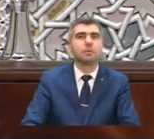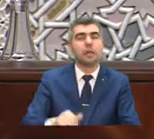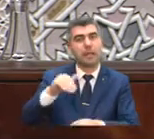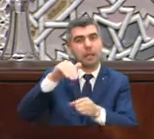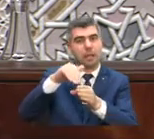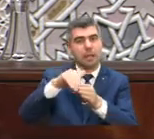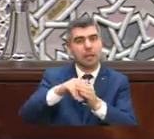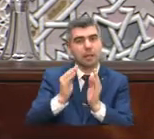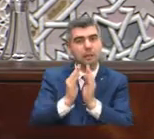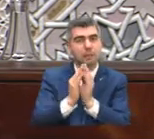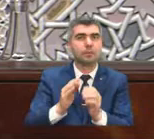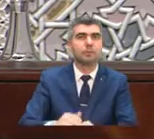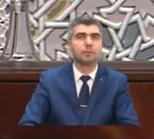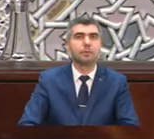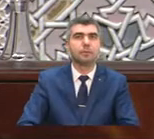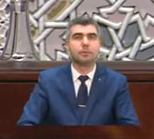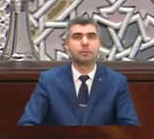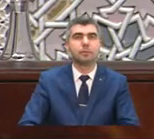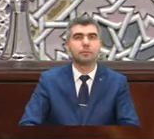فريق العدالة والتنمية.